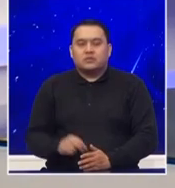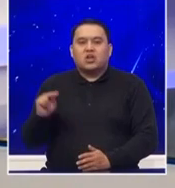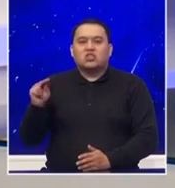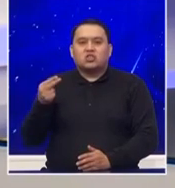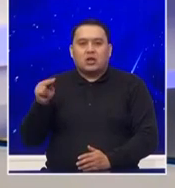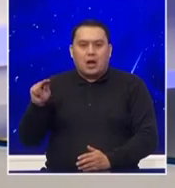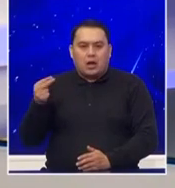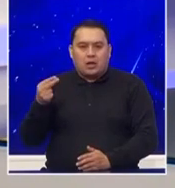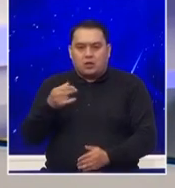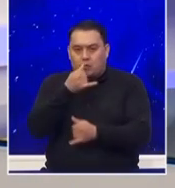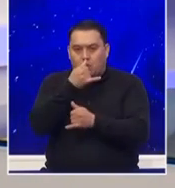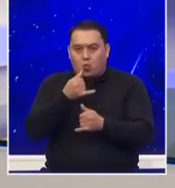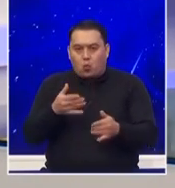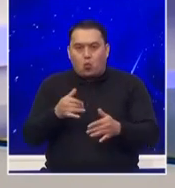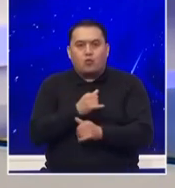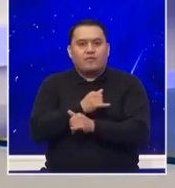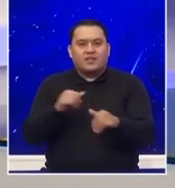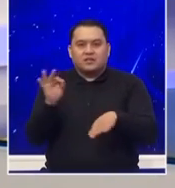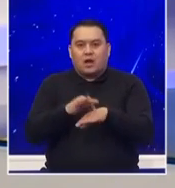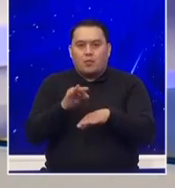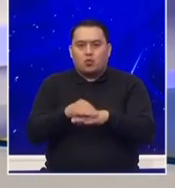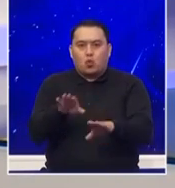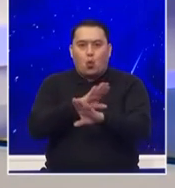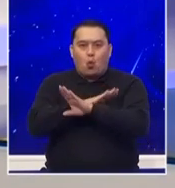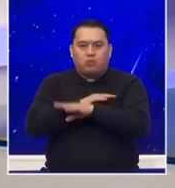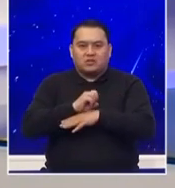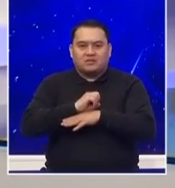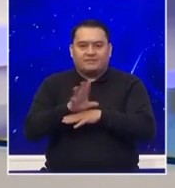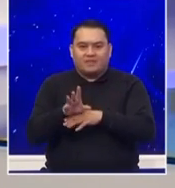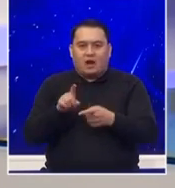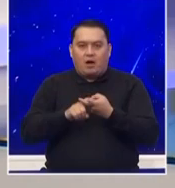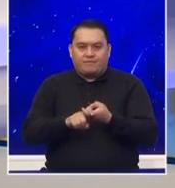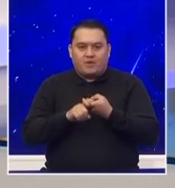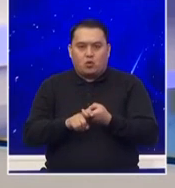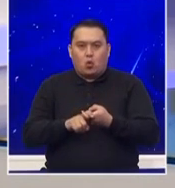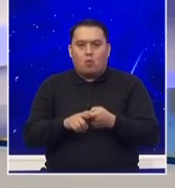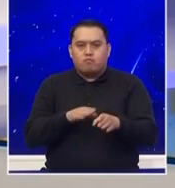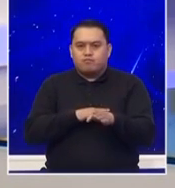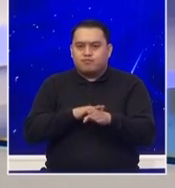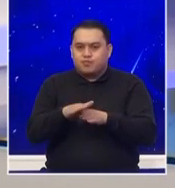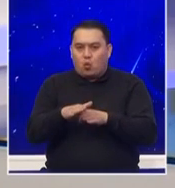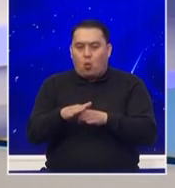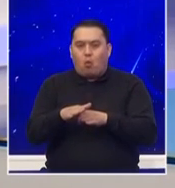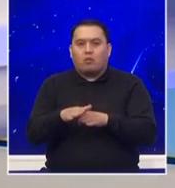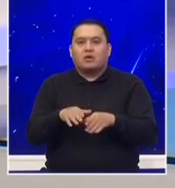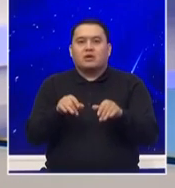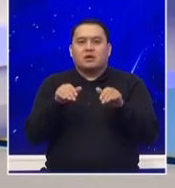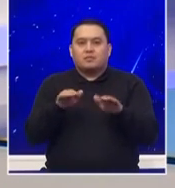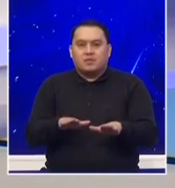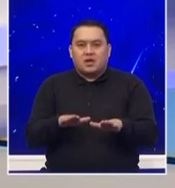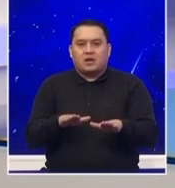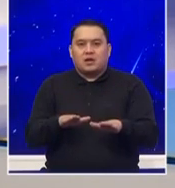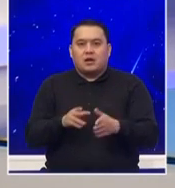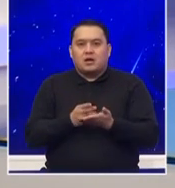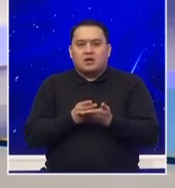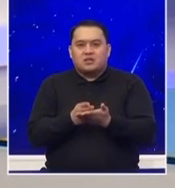Чешские крематории не справляются с возросшим числом умирающих от COVID-19. Многие из них перегружены и ищут альтернативные места.